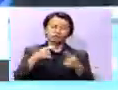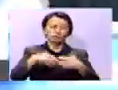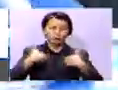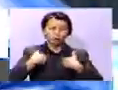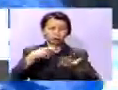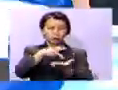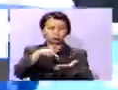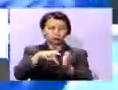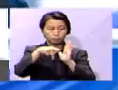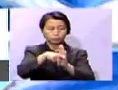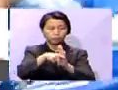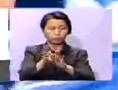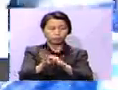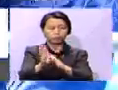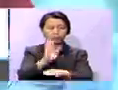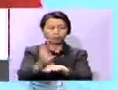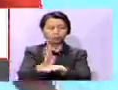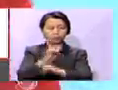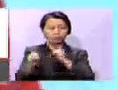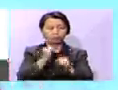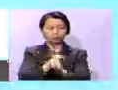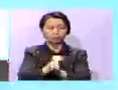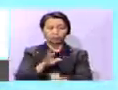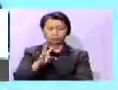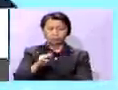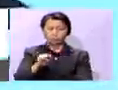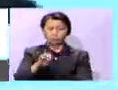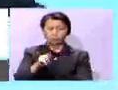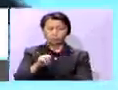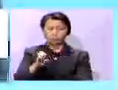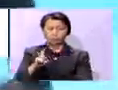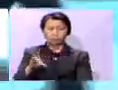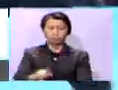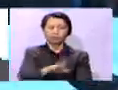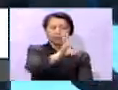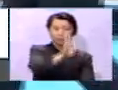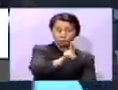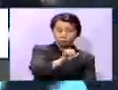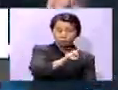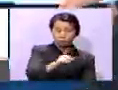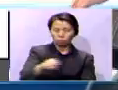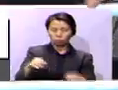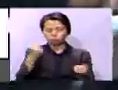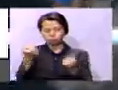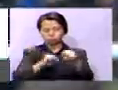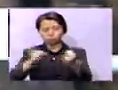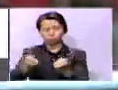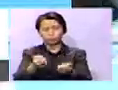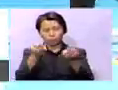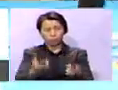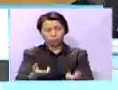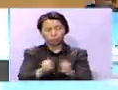di Pusat Pameran dan Dagangan Antarabangsa Malaysia MITAC. Muhammad Fuad yang bertarung dalam kategori light flyweight